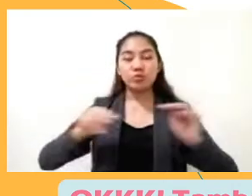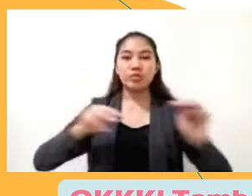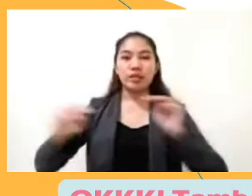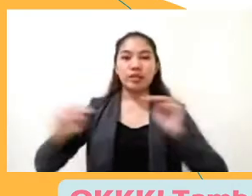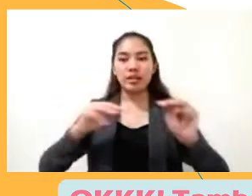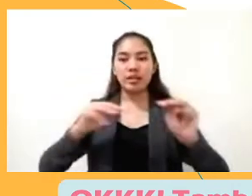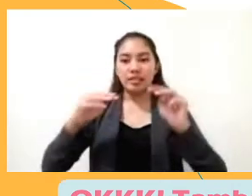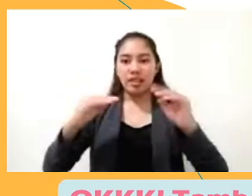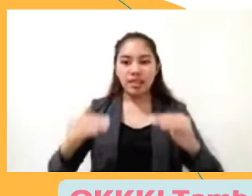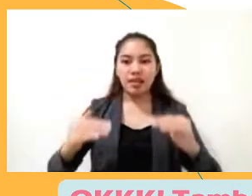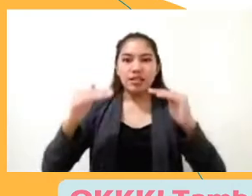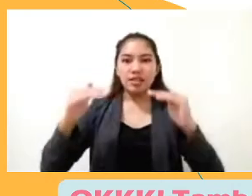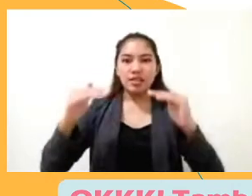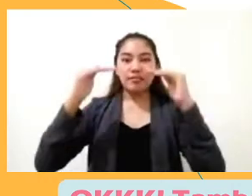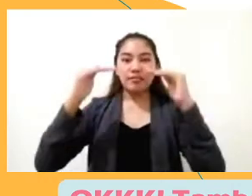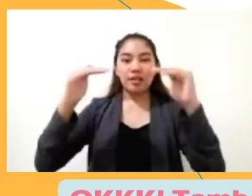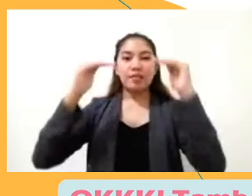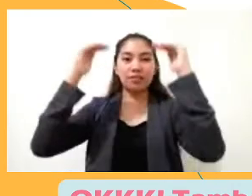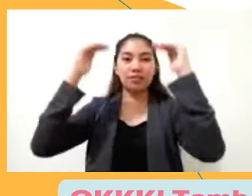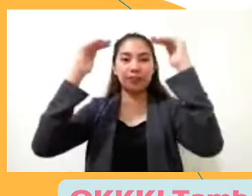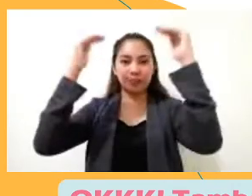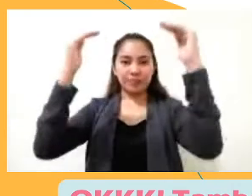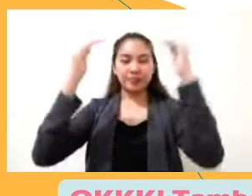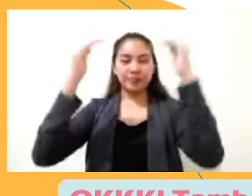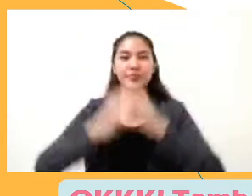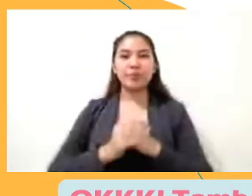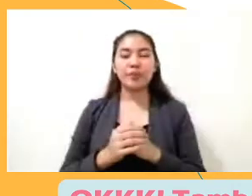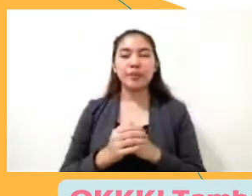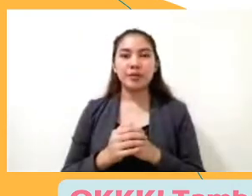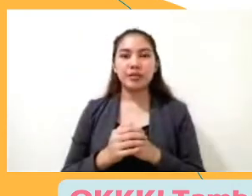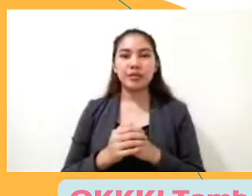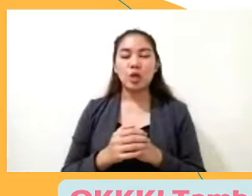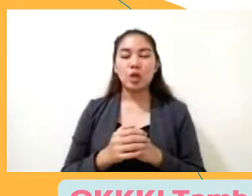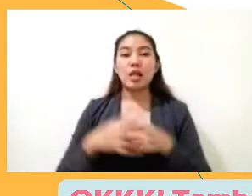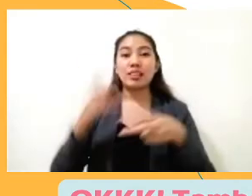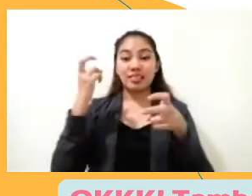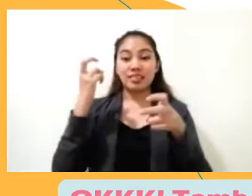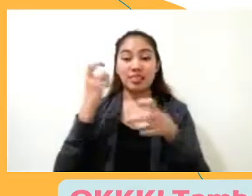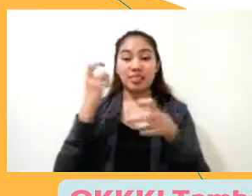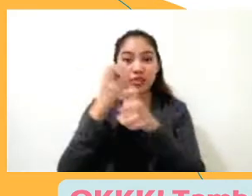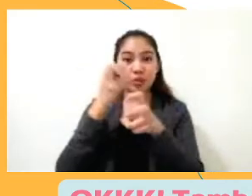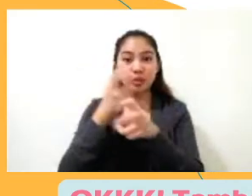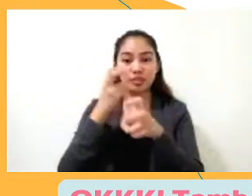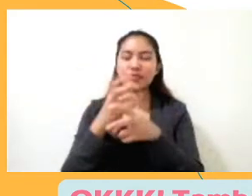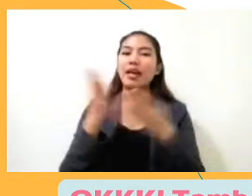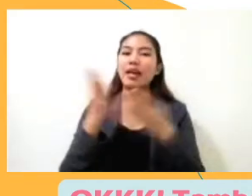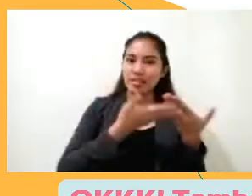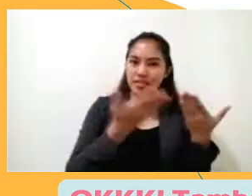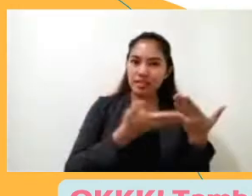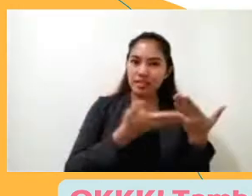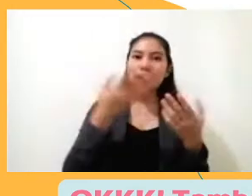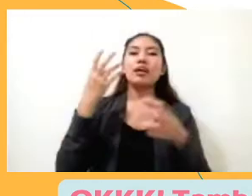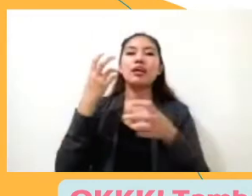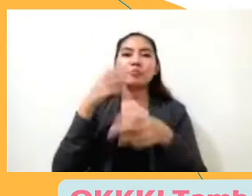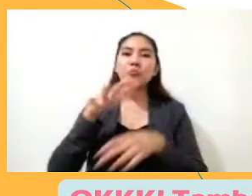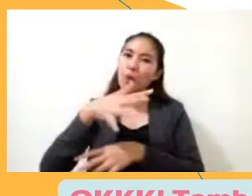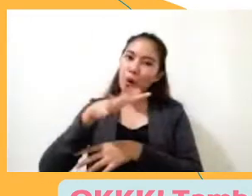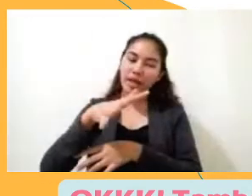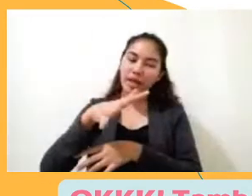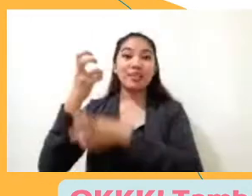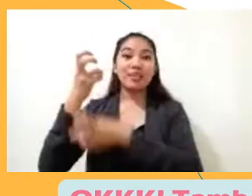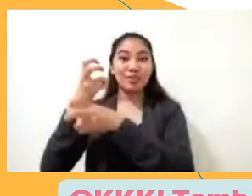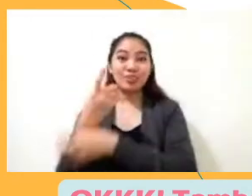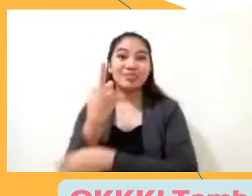and level ups and level ups of different difficulties of dancing and movement. At